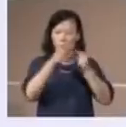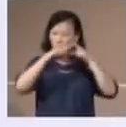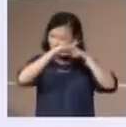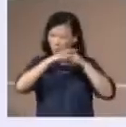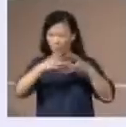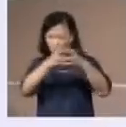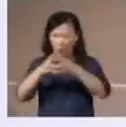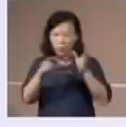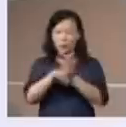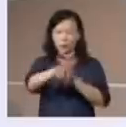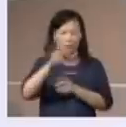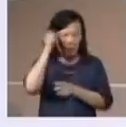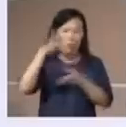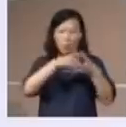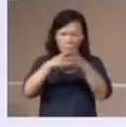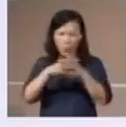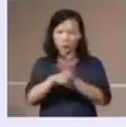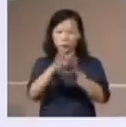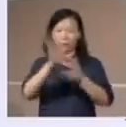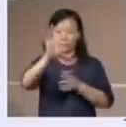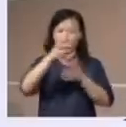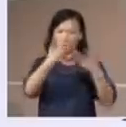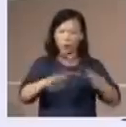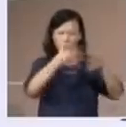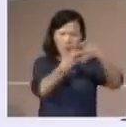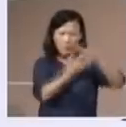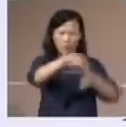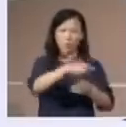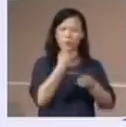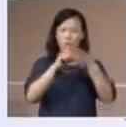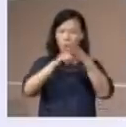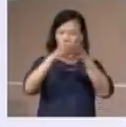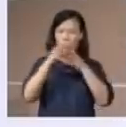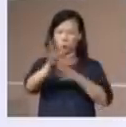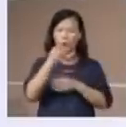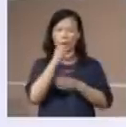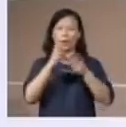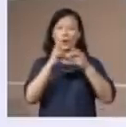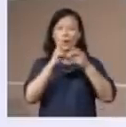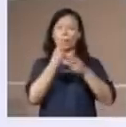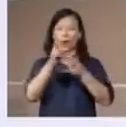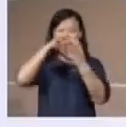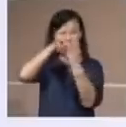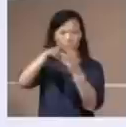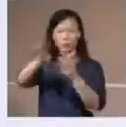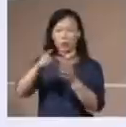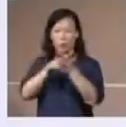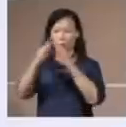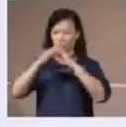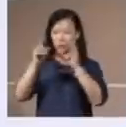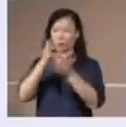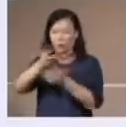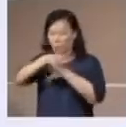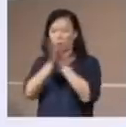你的智库，哦，这个爱因为真侪美国的这主要的，哦，这亚洲的专家，拢总